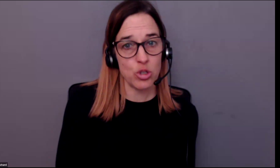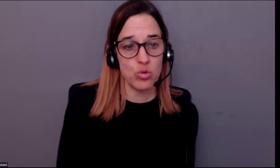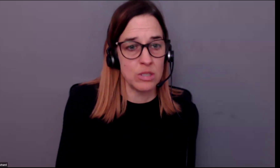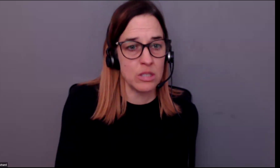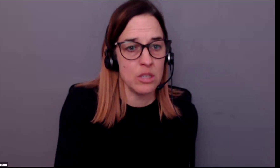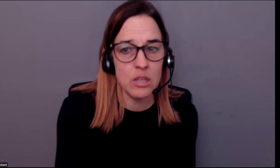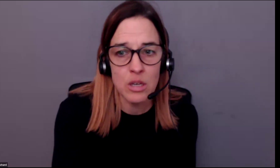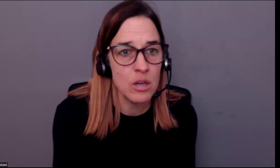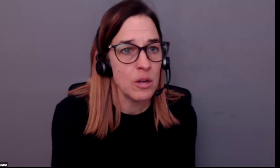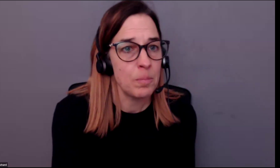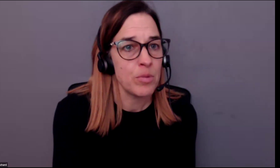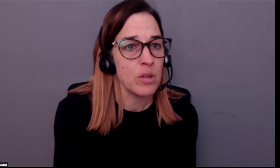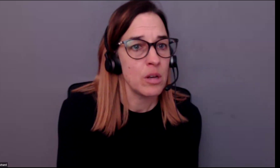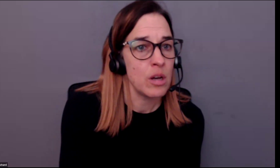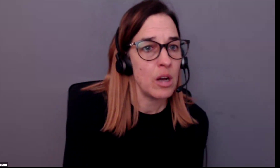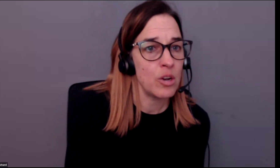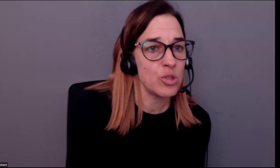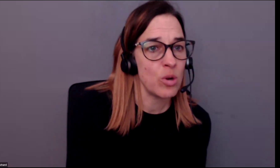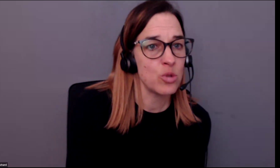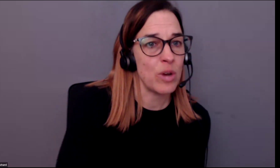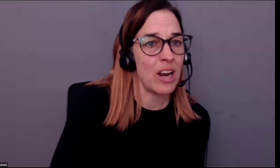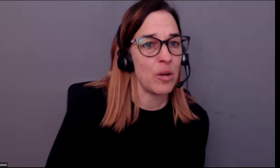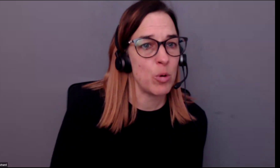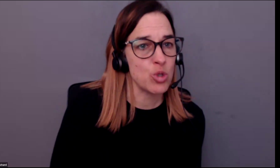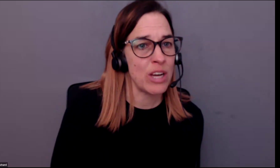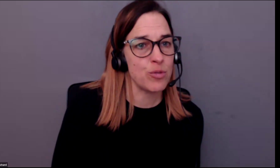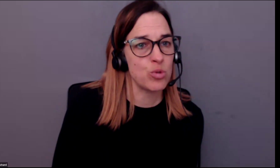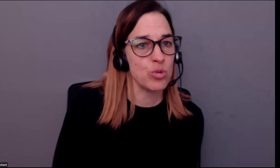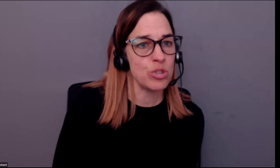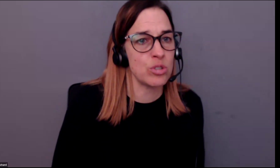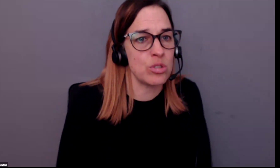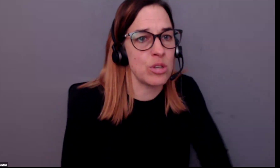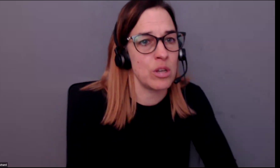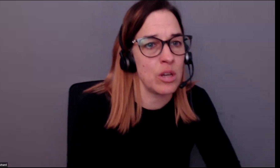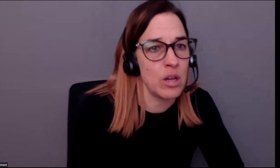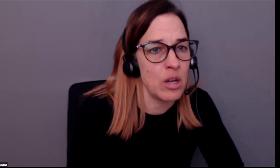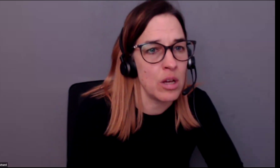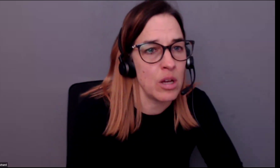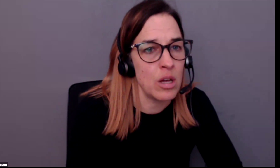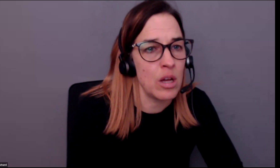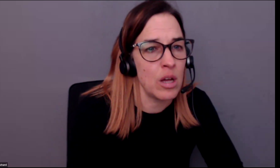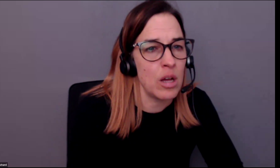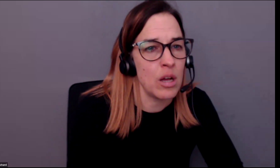Ben là, il y a Suzy. Ah, là sont les deux. Alors, bonjour à vous tous.